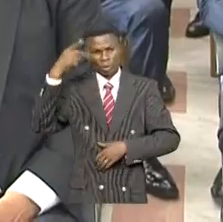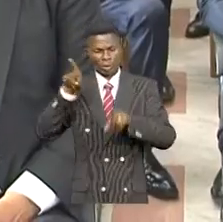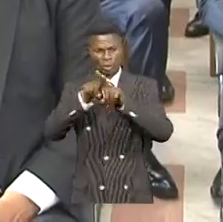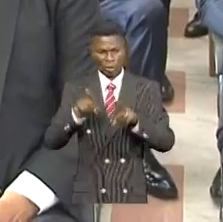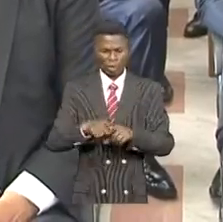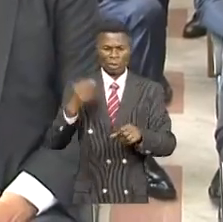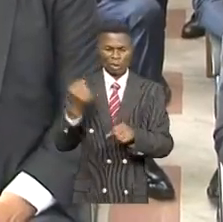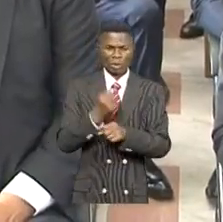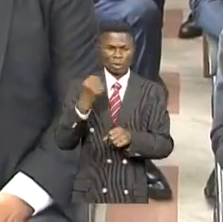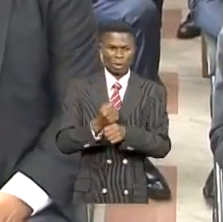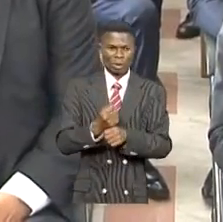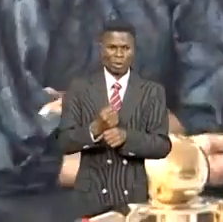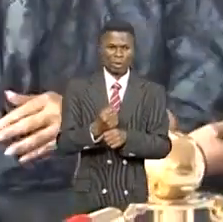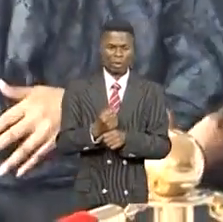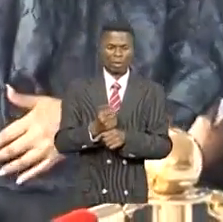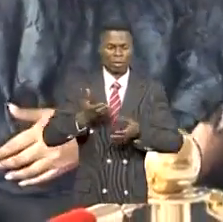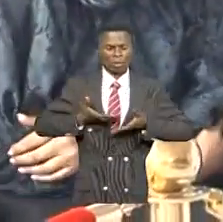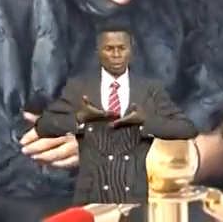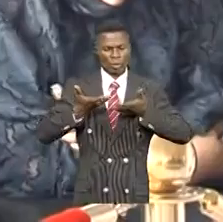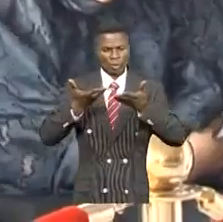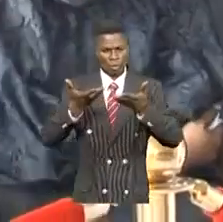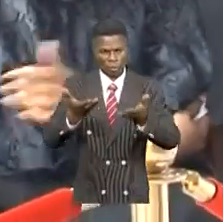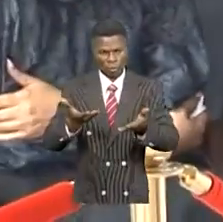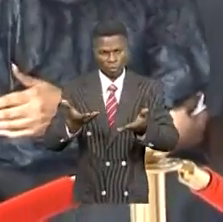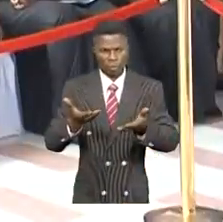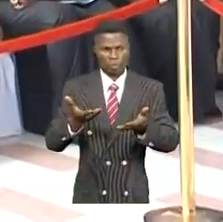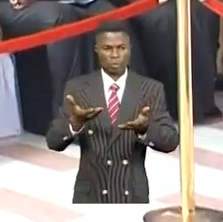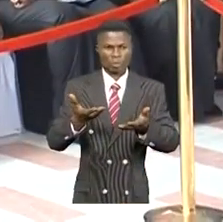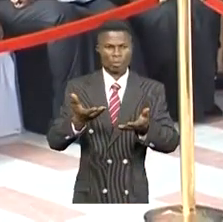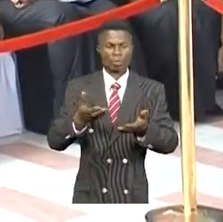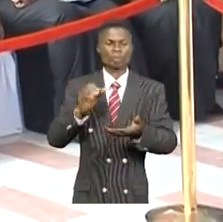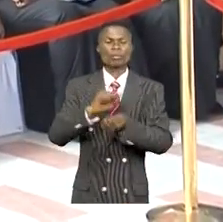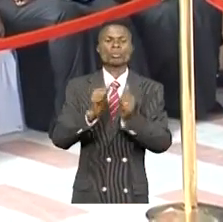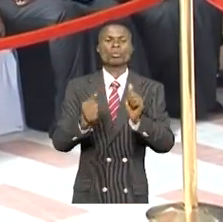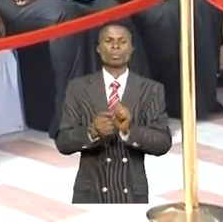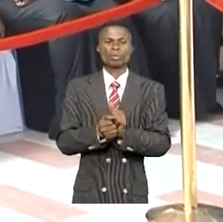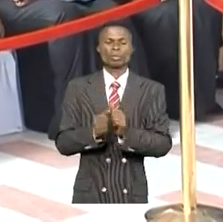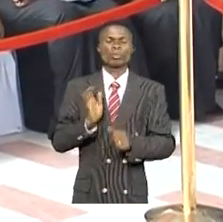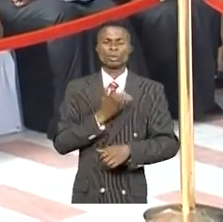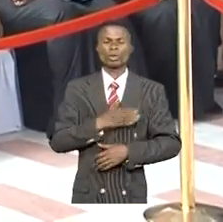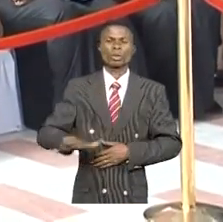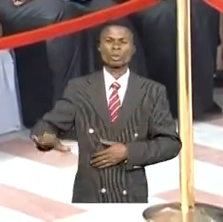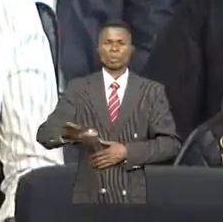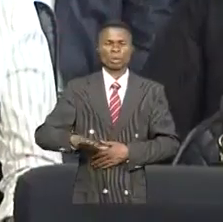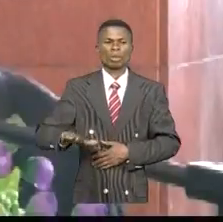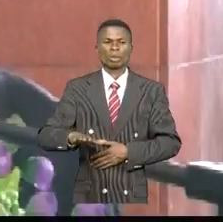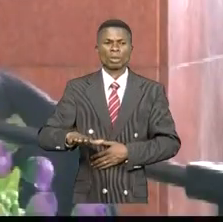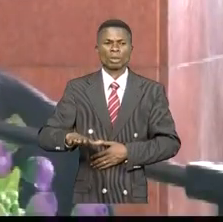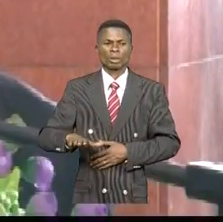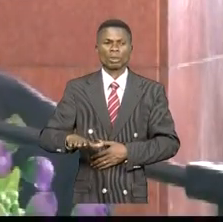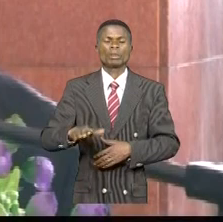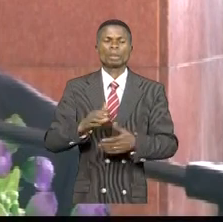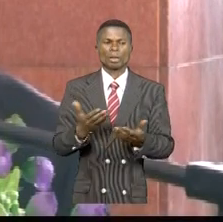su inspirer des jeunes à travers notre pays. Les larmes qui